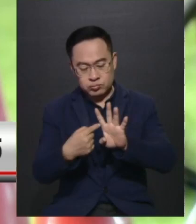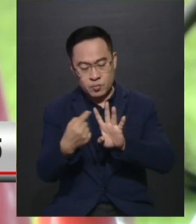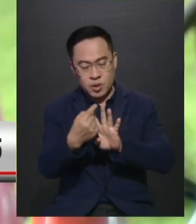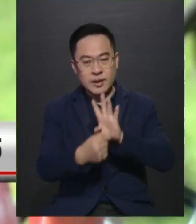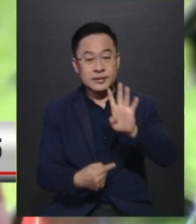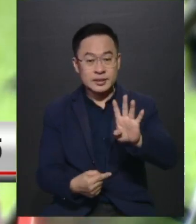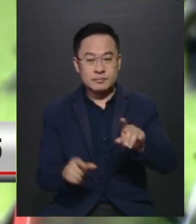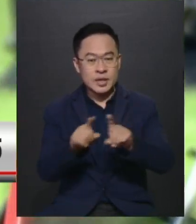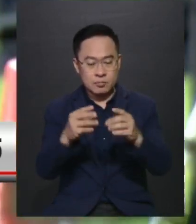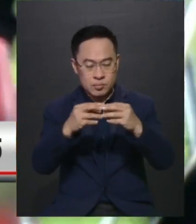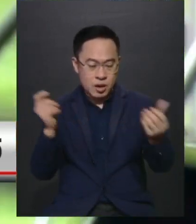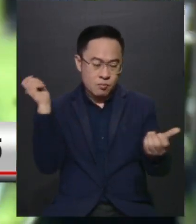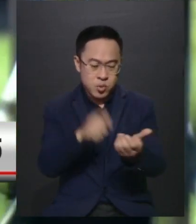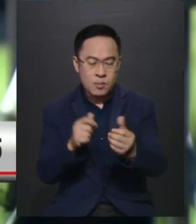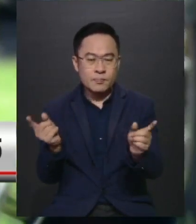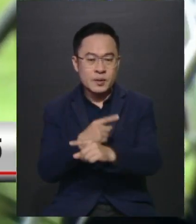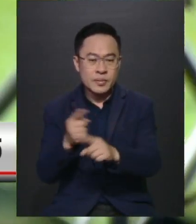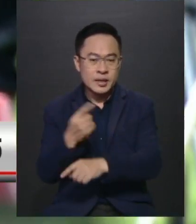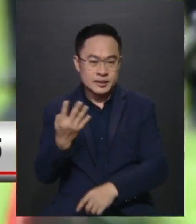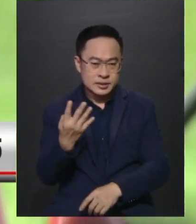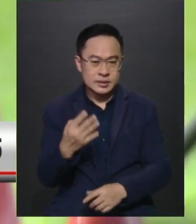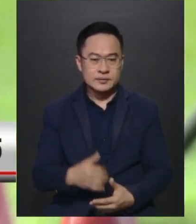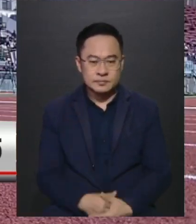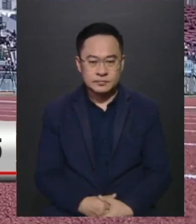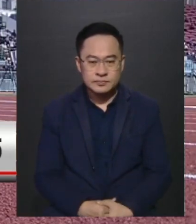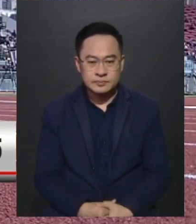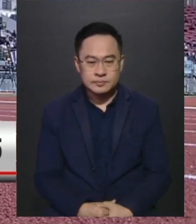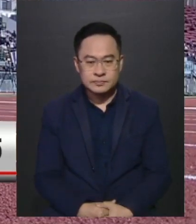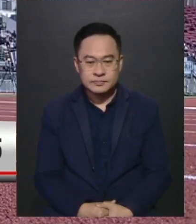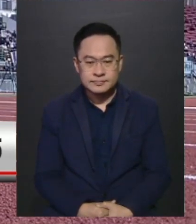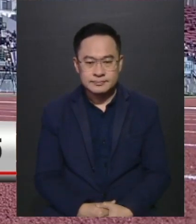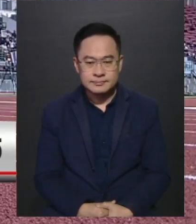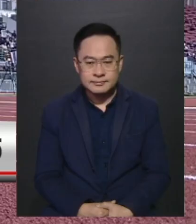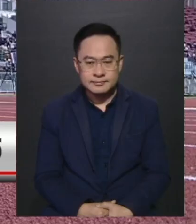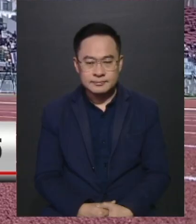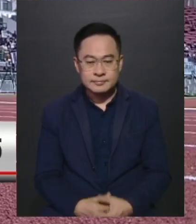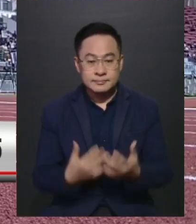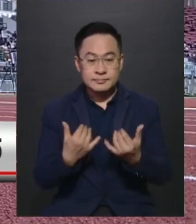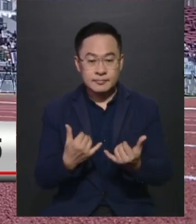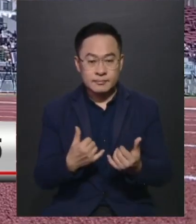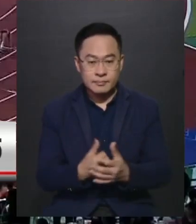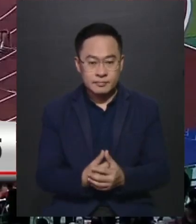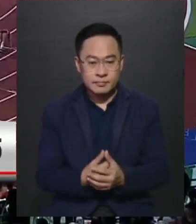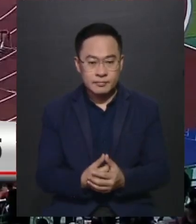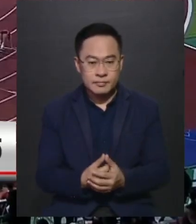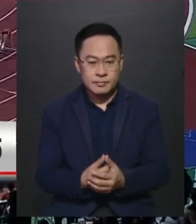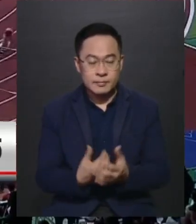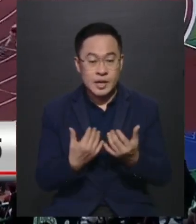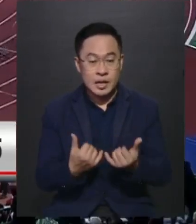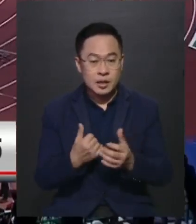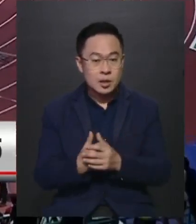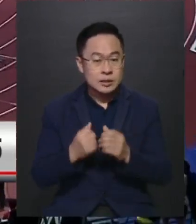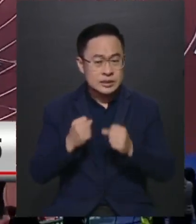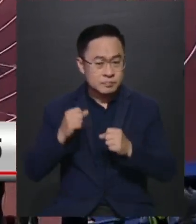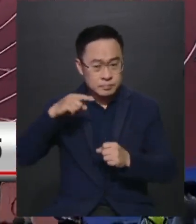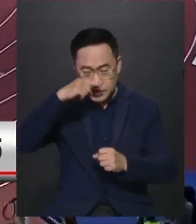3ออนชุมาเชษฐาและไม้ที่4อธิชาเพชรกุลนะคะซึ่งปรากฏว่าจากการแข่งขันเนี่ยนักวิ่งสาวไทยก็พยาย